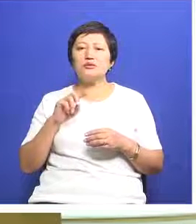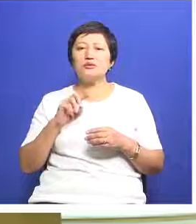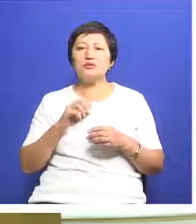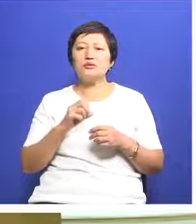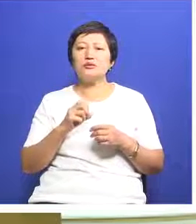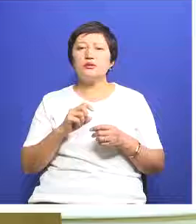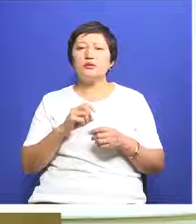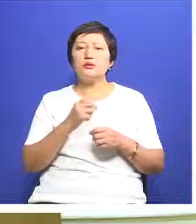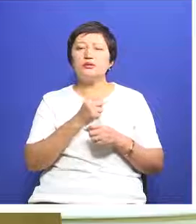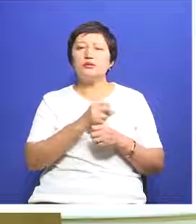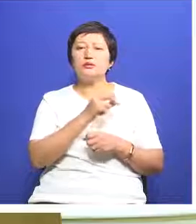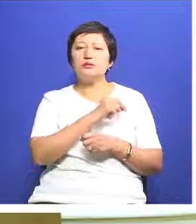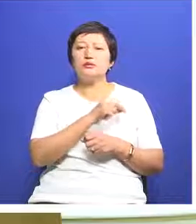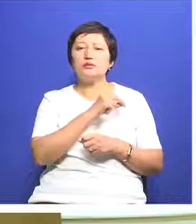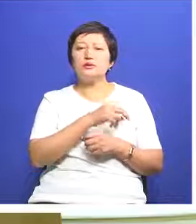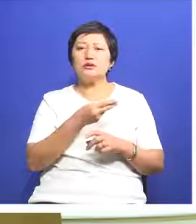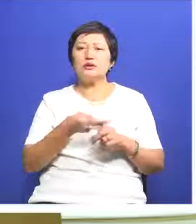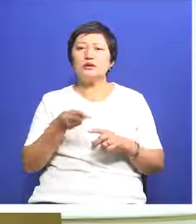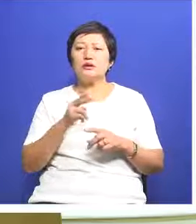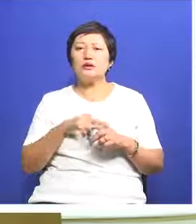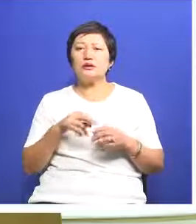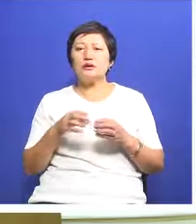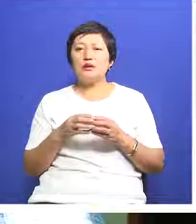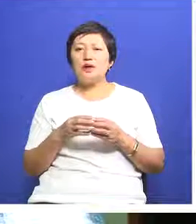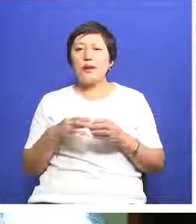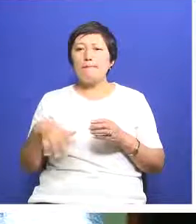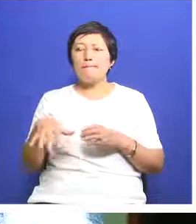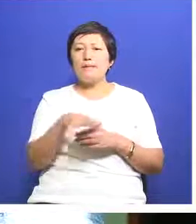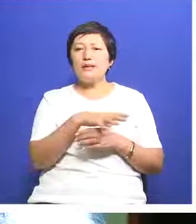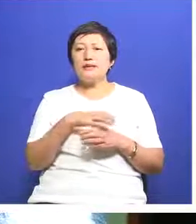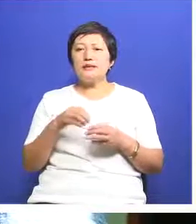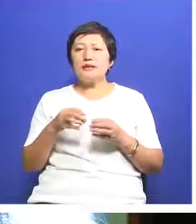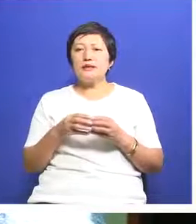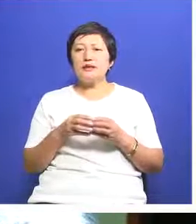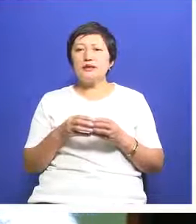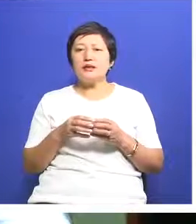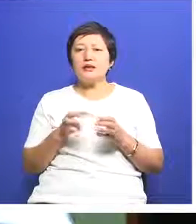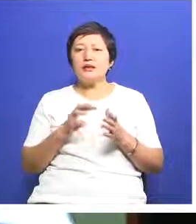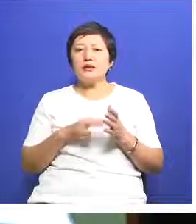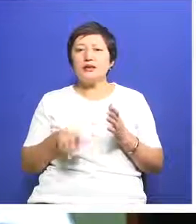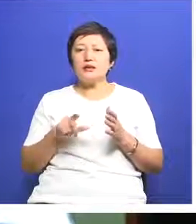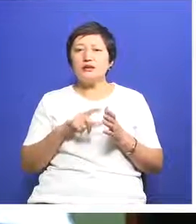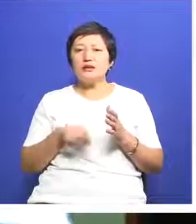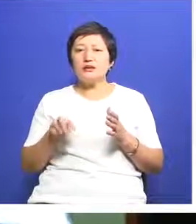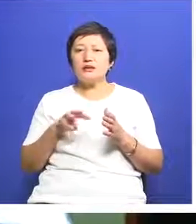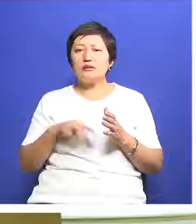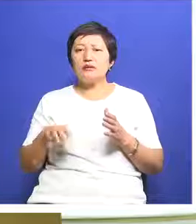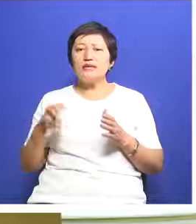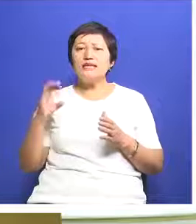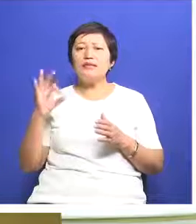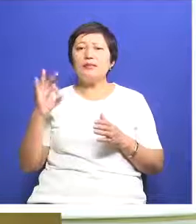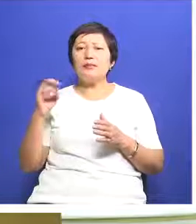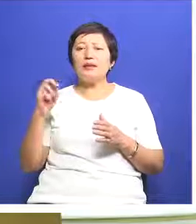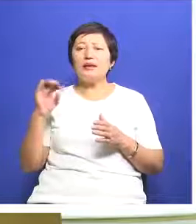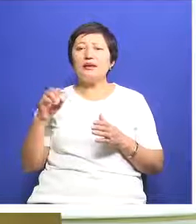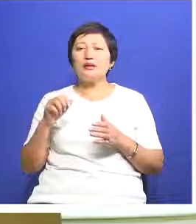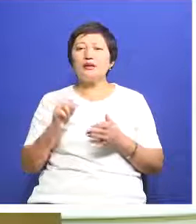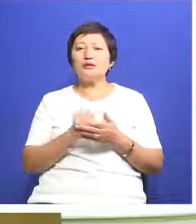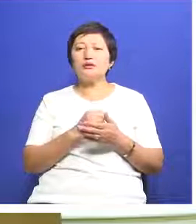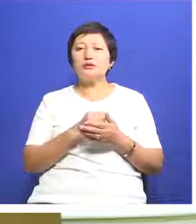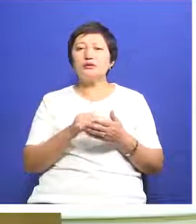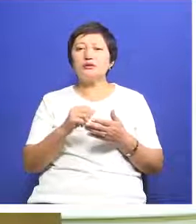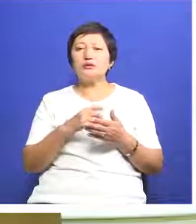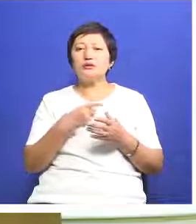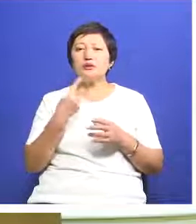жұмыстары. Қанша қаражат керек дейді? Бізде 47 миллионға смета құжаттарын жасап